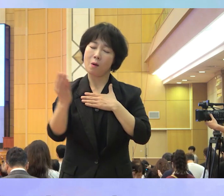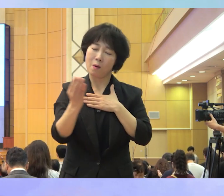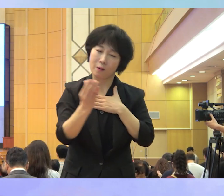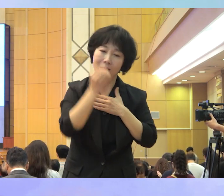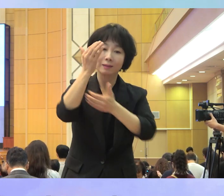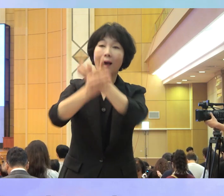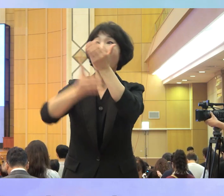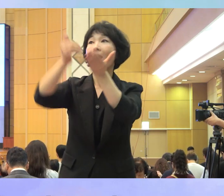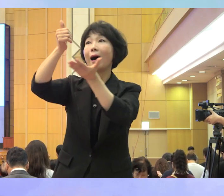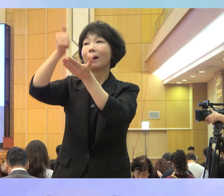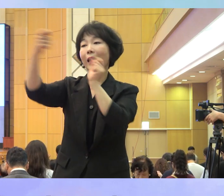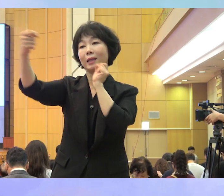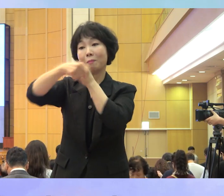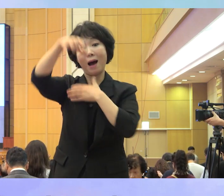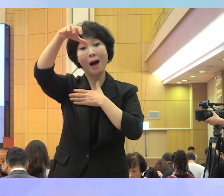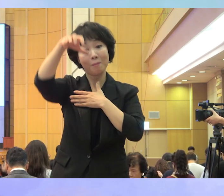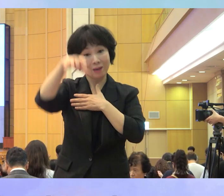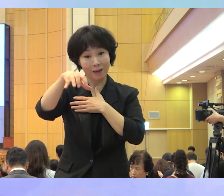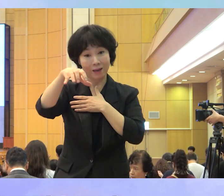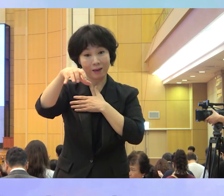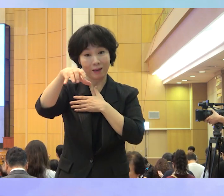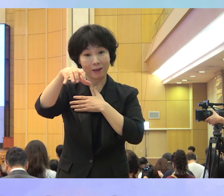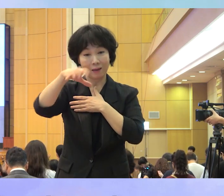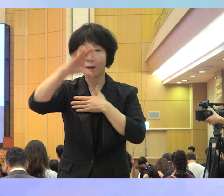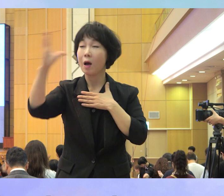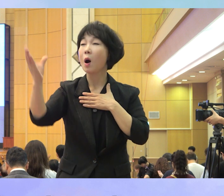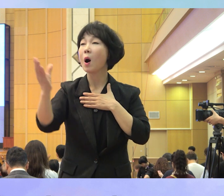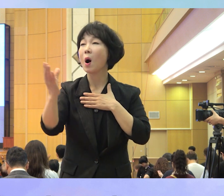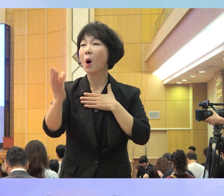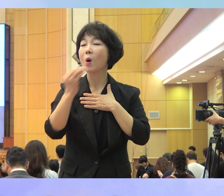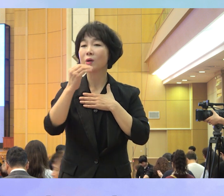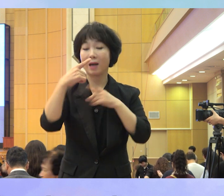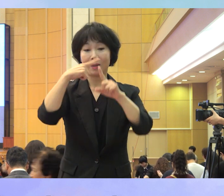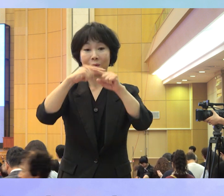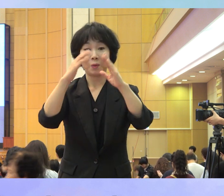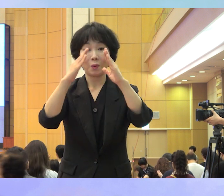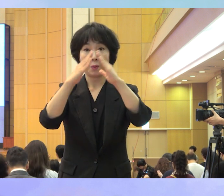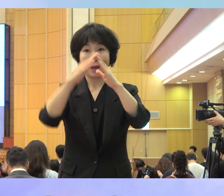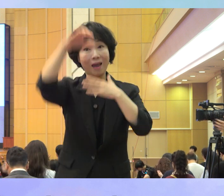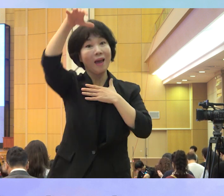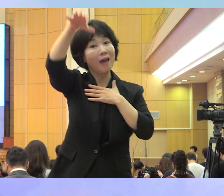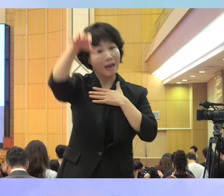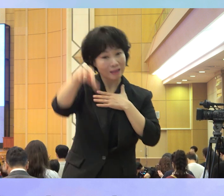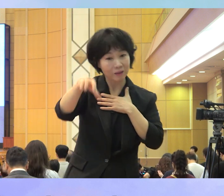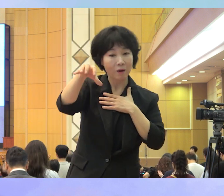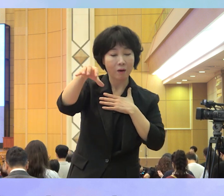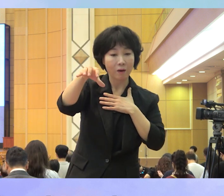거룩하신 하나님 앞에 거룩한 성전에서